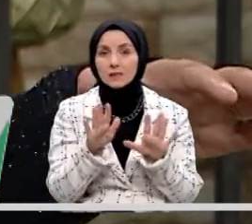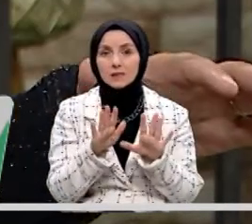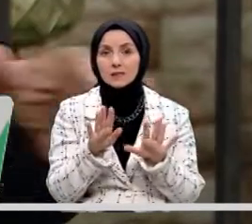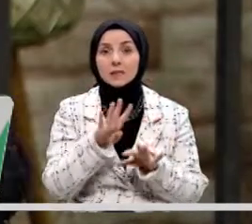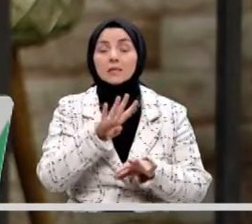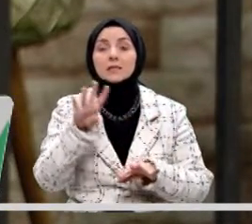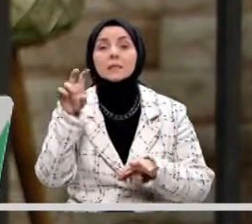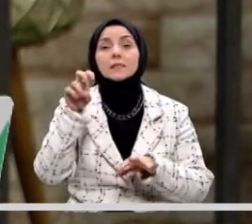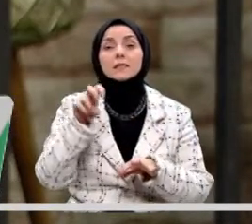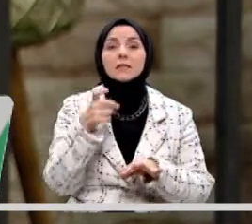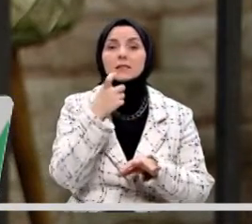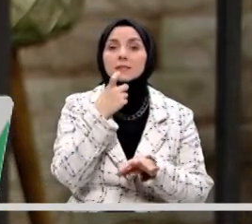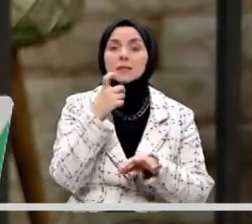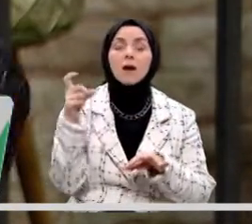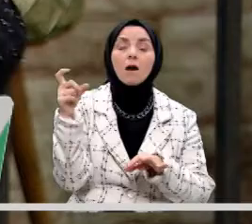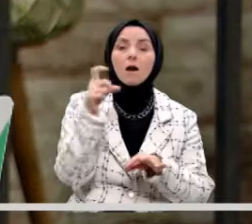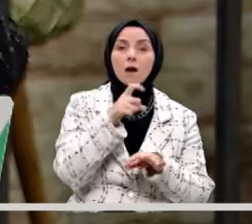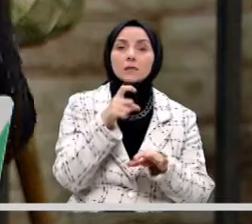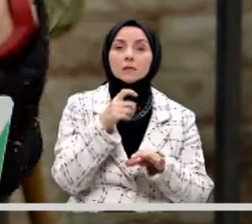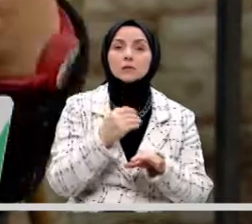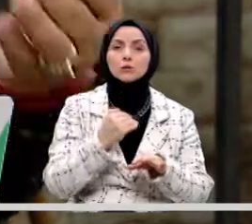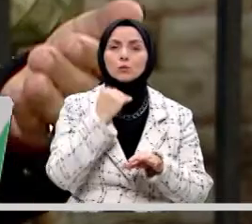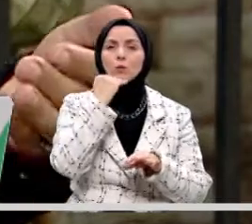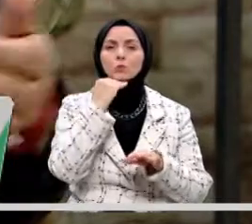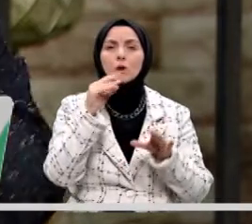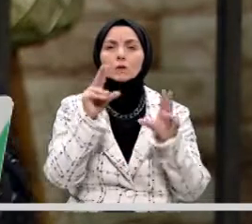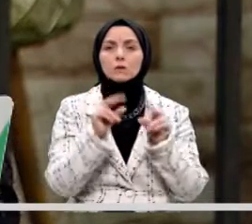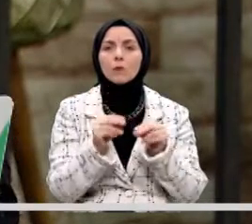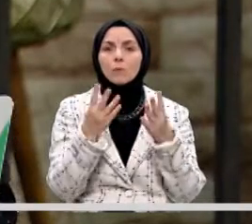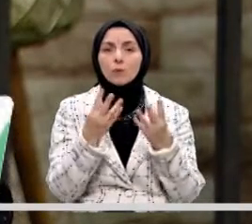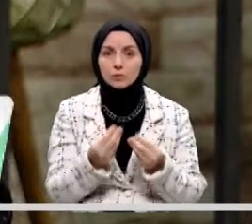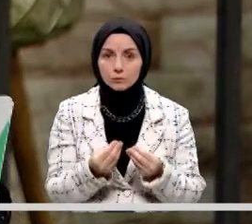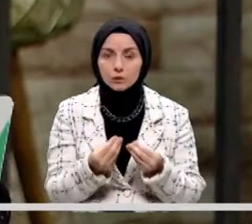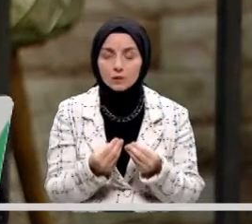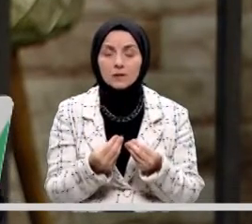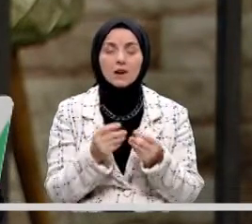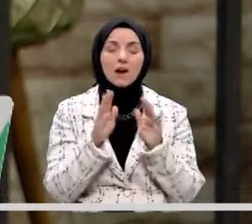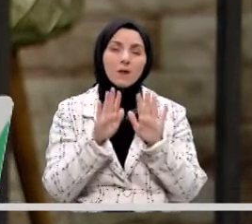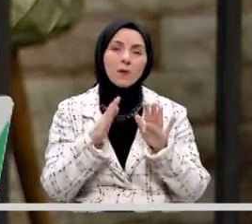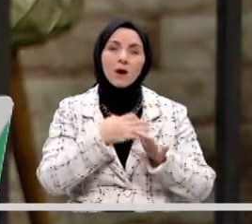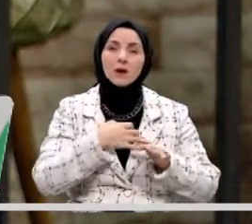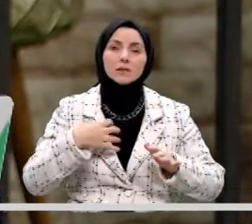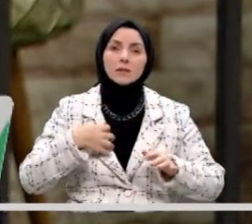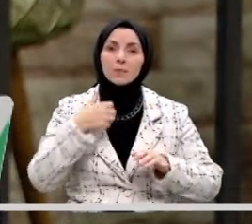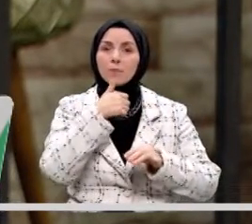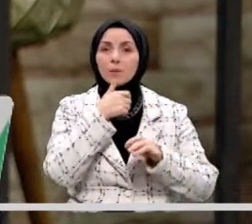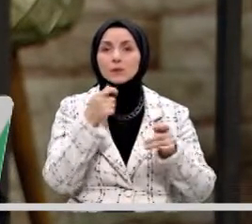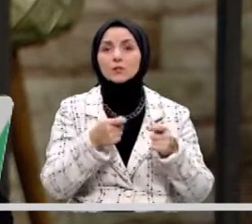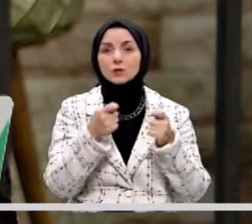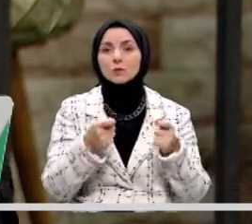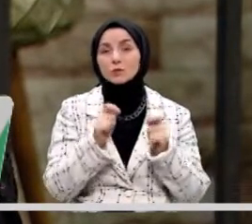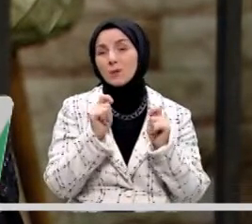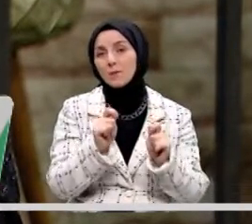dolacak 48 aydan sonra ama mecburen 3 yaş 2 yaş Hani hani mecburen çalışmalar neler veriyorlar çocuklarını